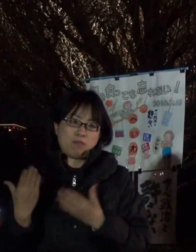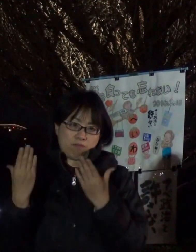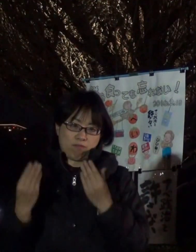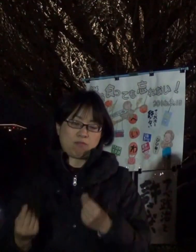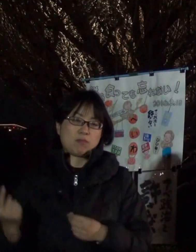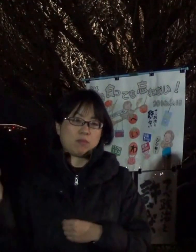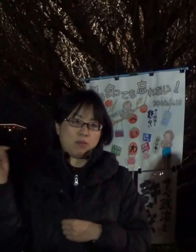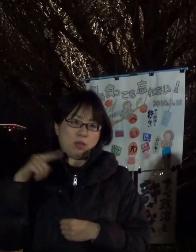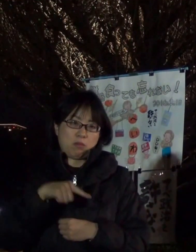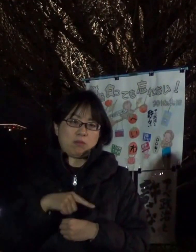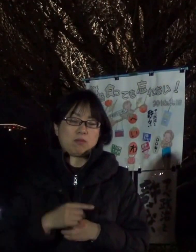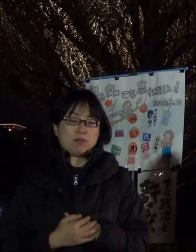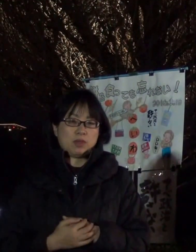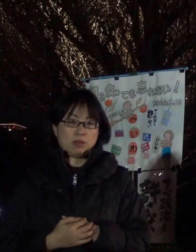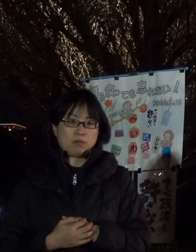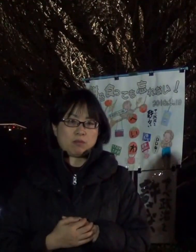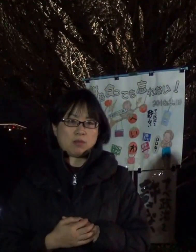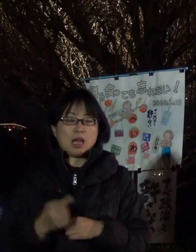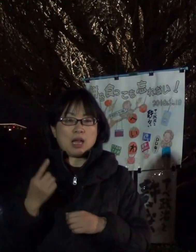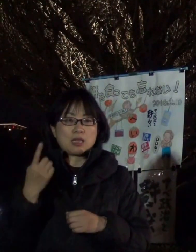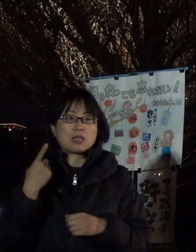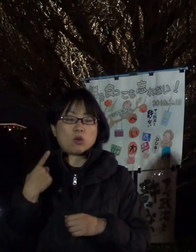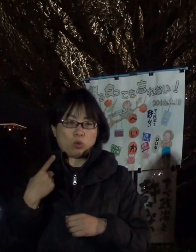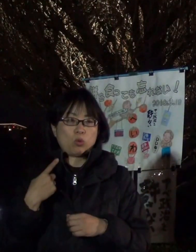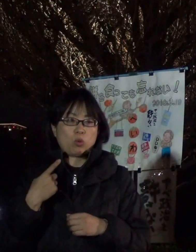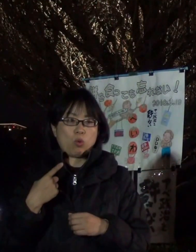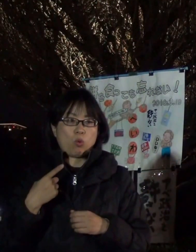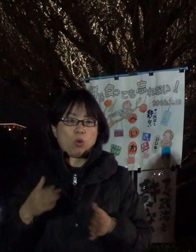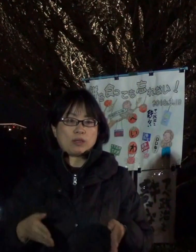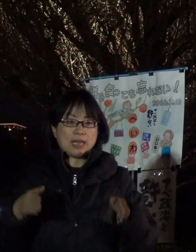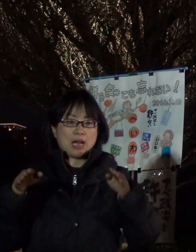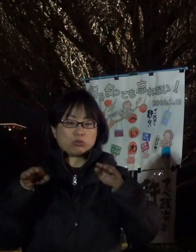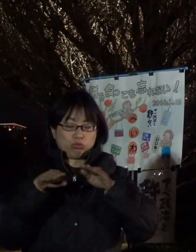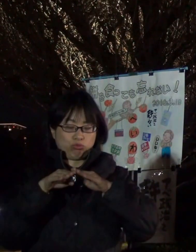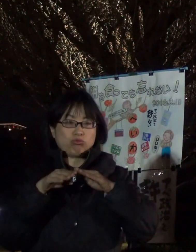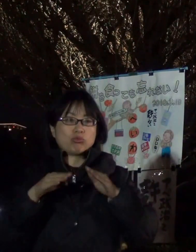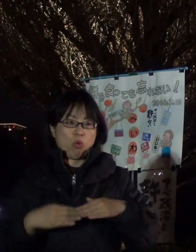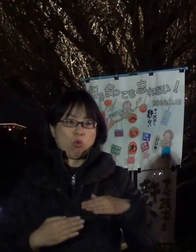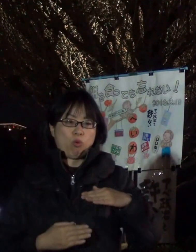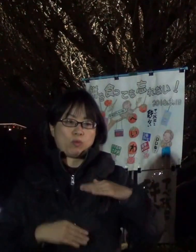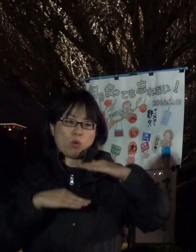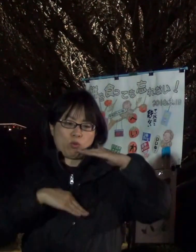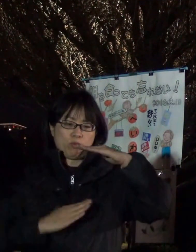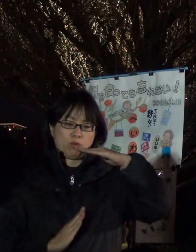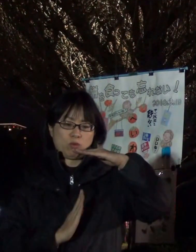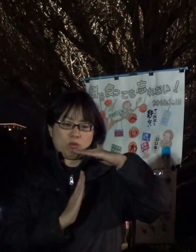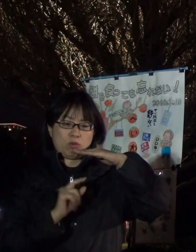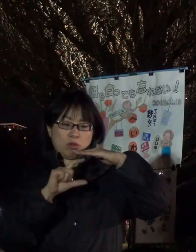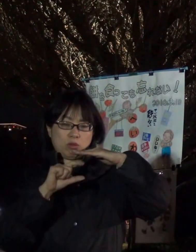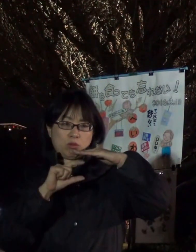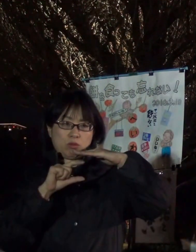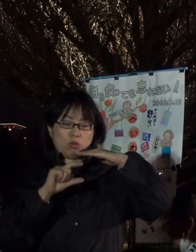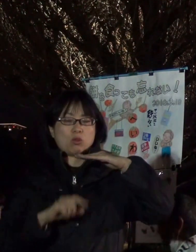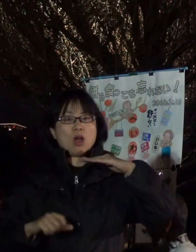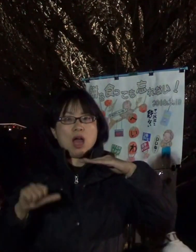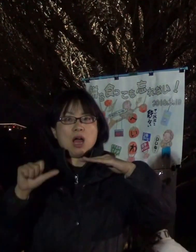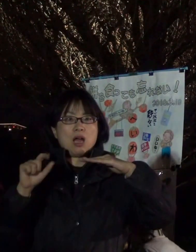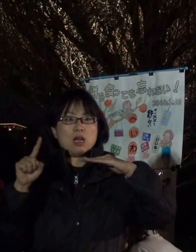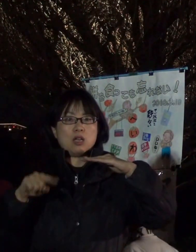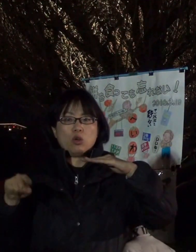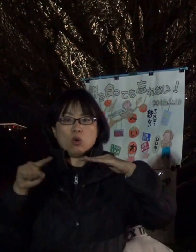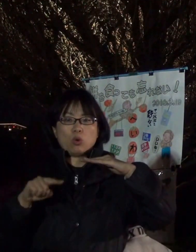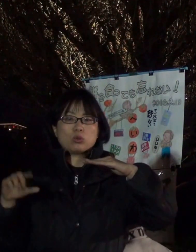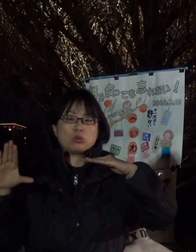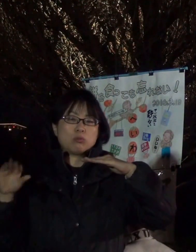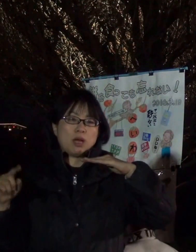話しましたタンクの空き容量約6.1万トンという件なんですけど、東電が規